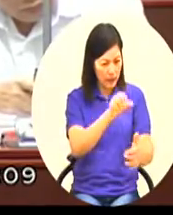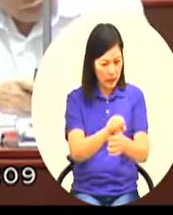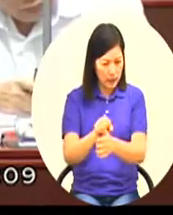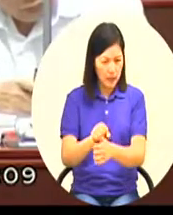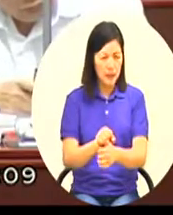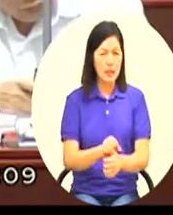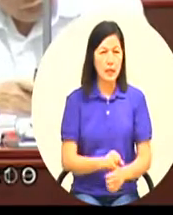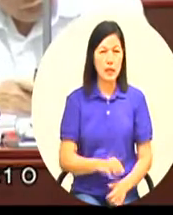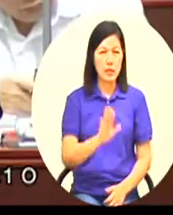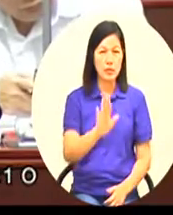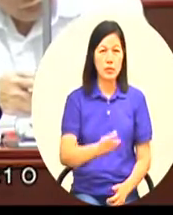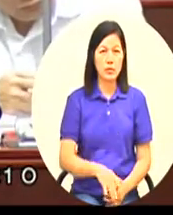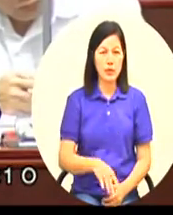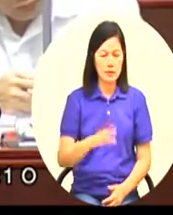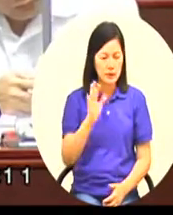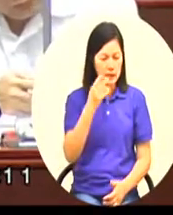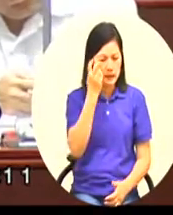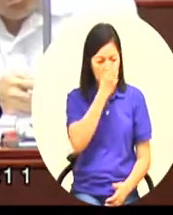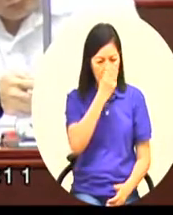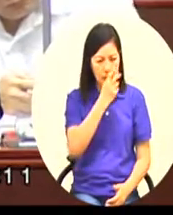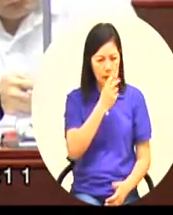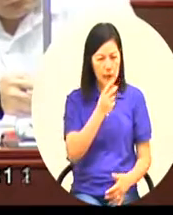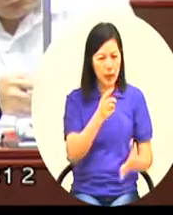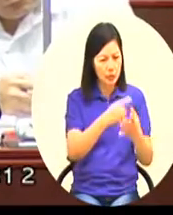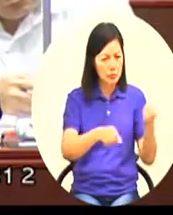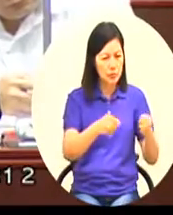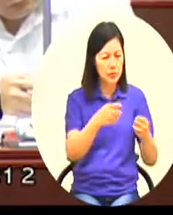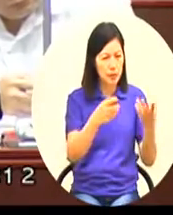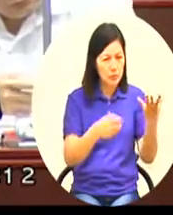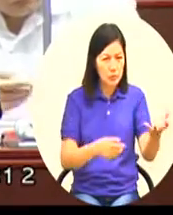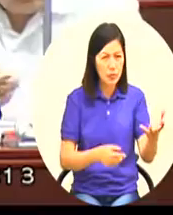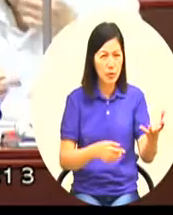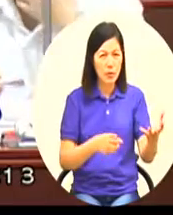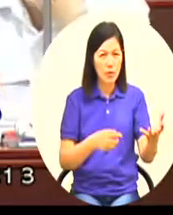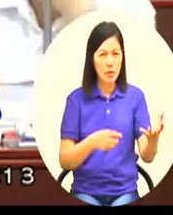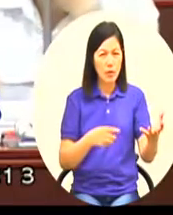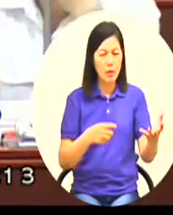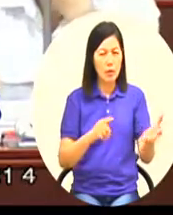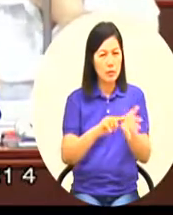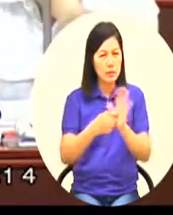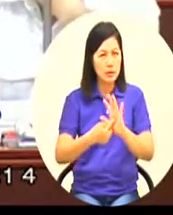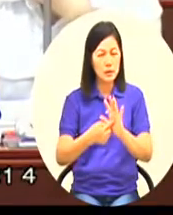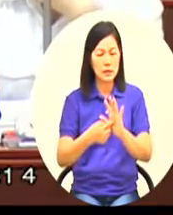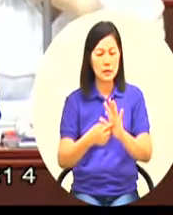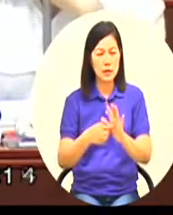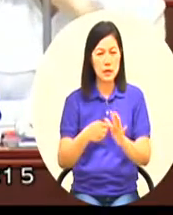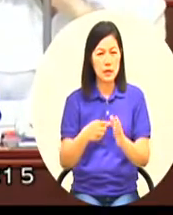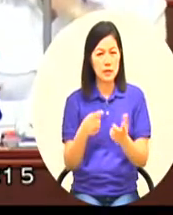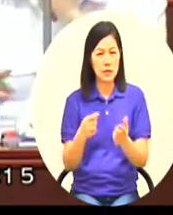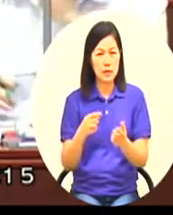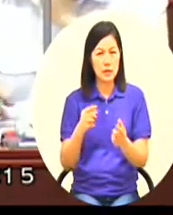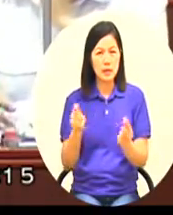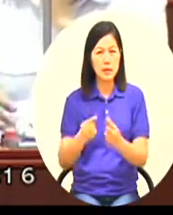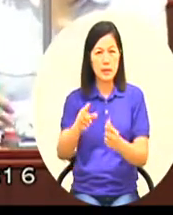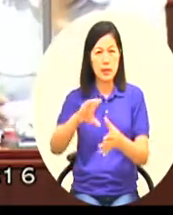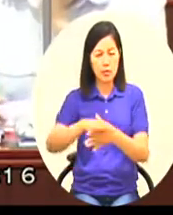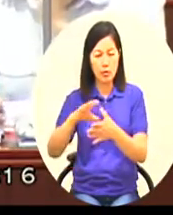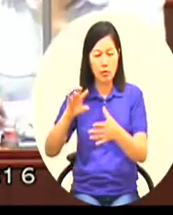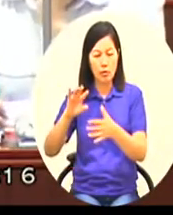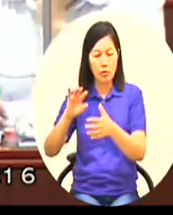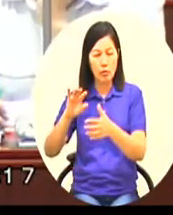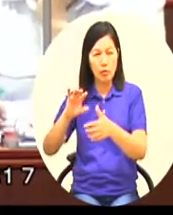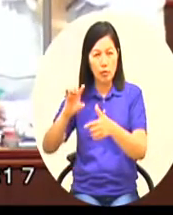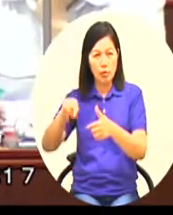缉。但是查缉的越多，我们反映出来的，就像刘议员所提的，没有错。吸毒的这